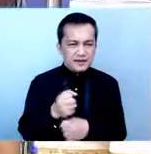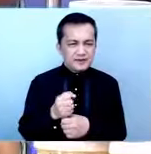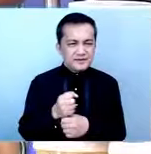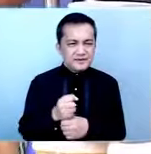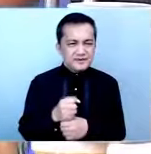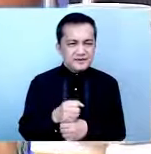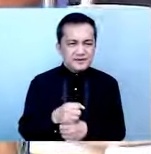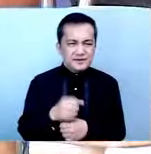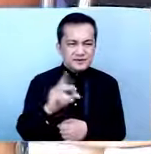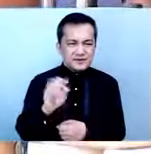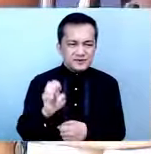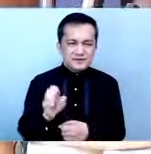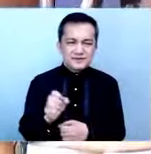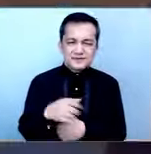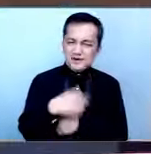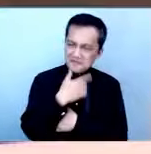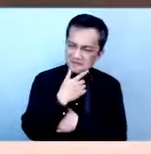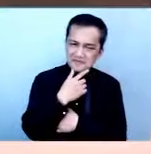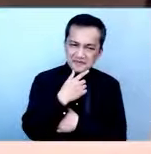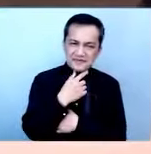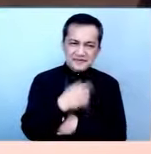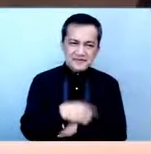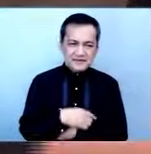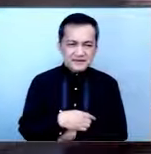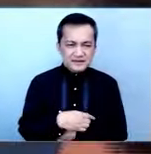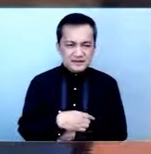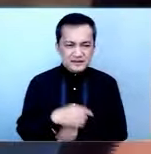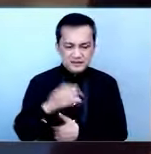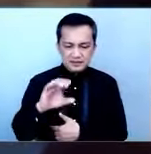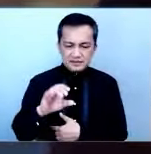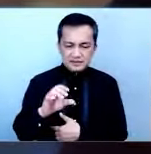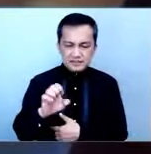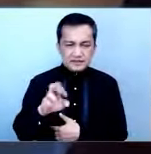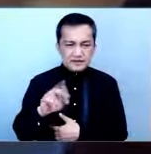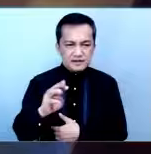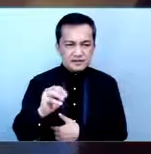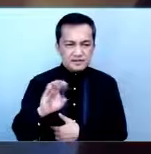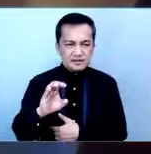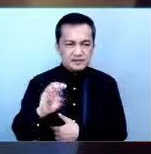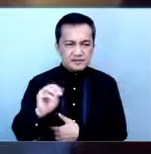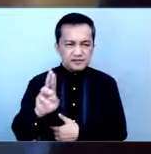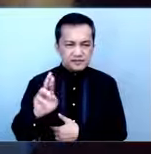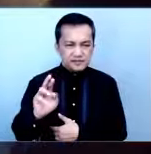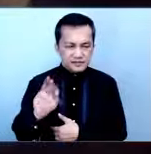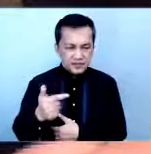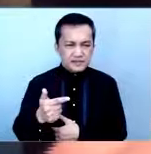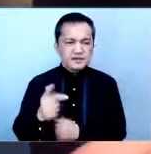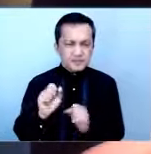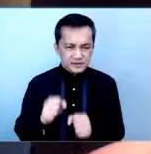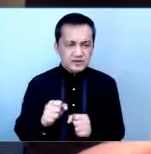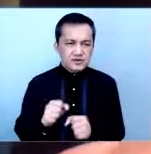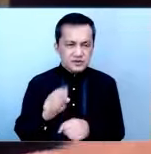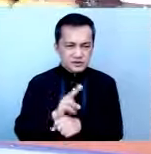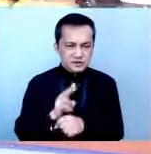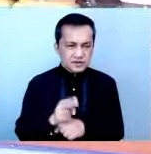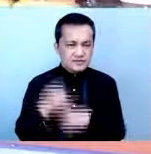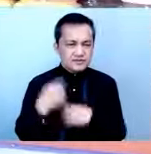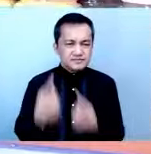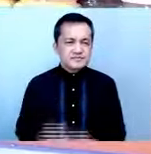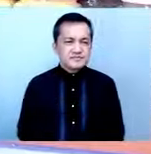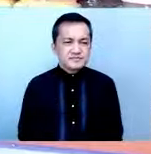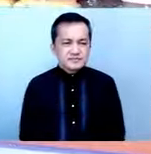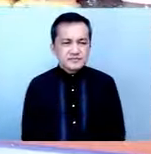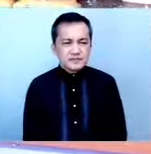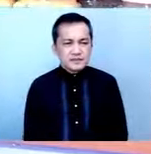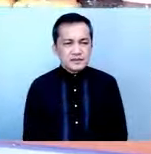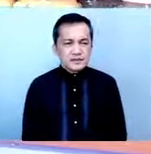yung foam ng cappuccino. Tapos mag reuse this as ceramic mug, so the client can really reuse it. Galing so, yung arrangement, magkano yung budget